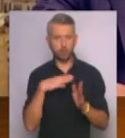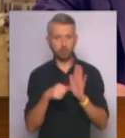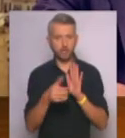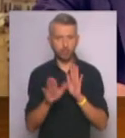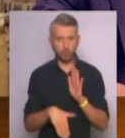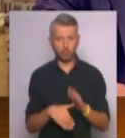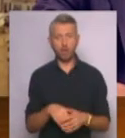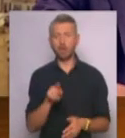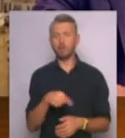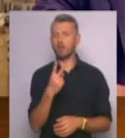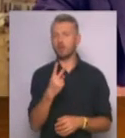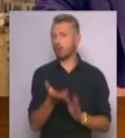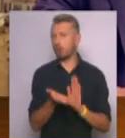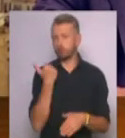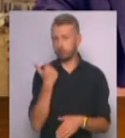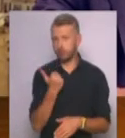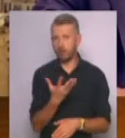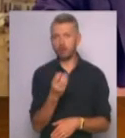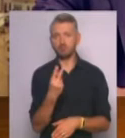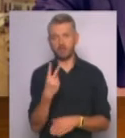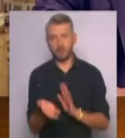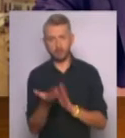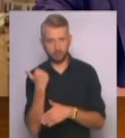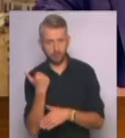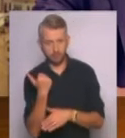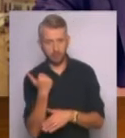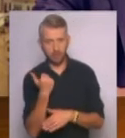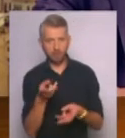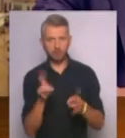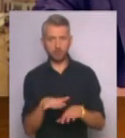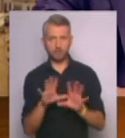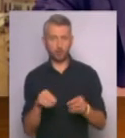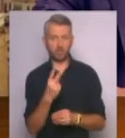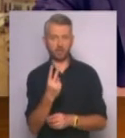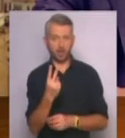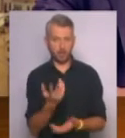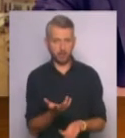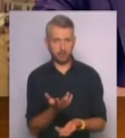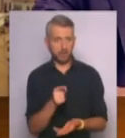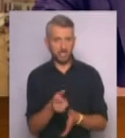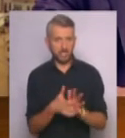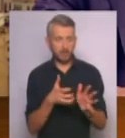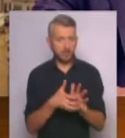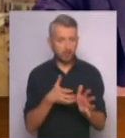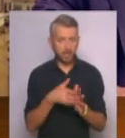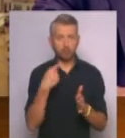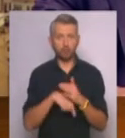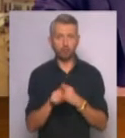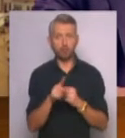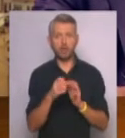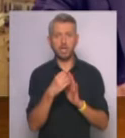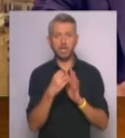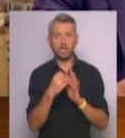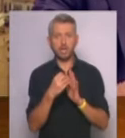тоді забрали 2 ящики, ще 2 забрали, лишили всього 2. Їх не вистачає, тому що